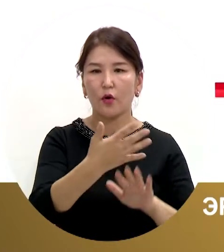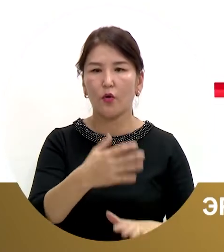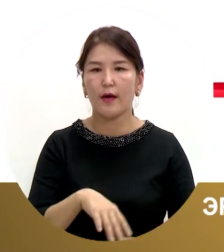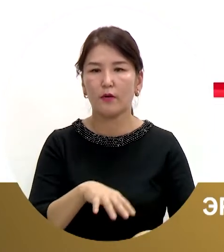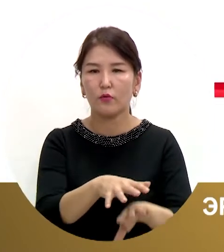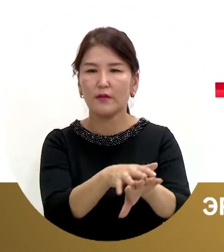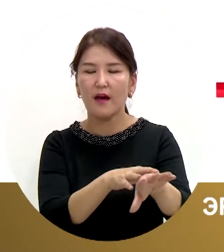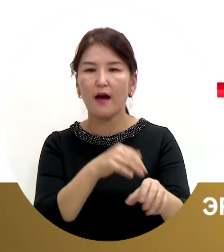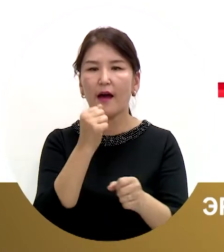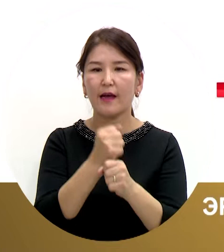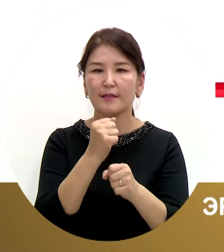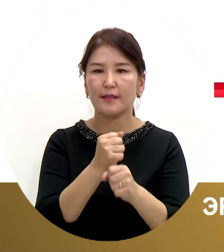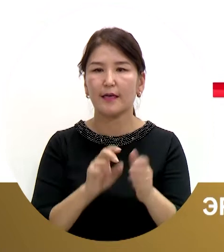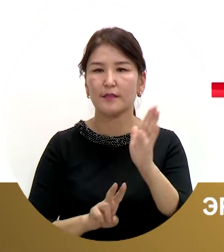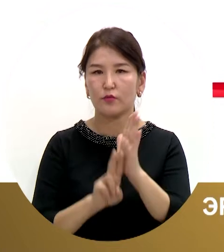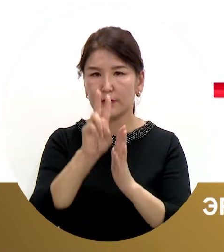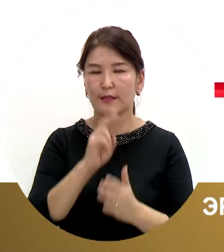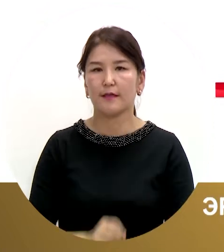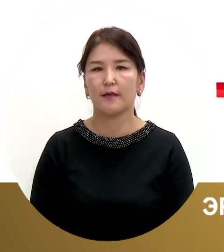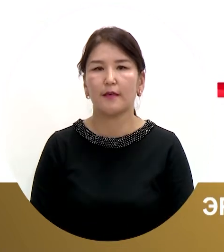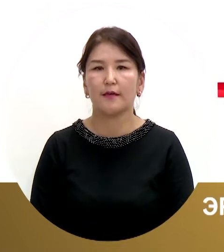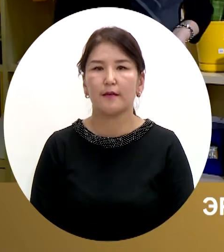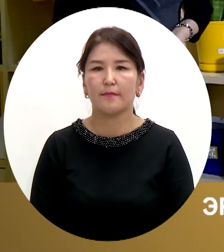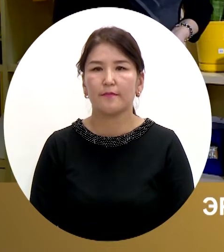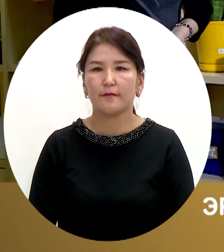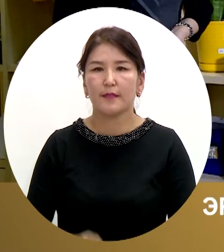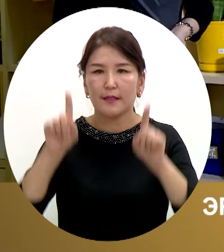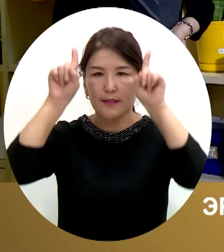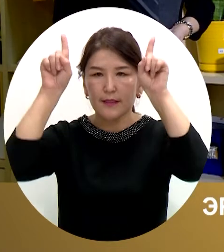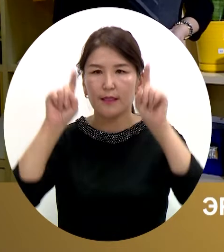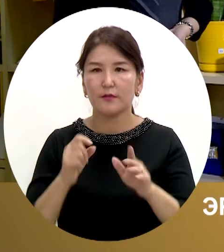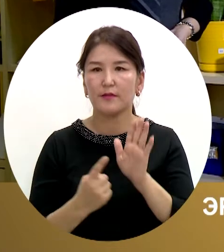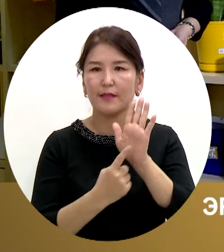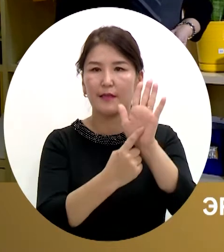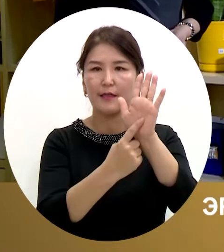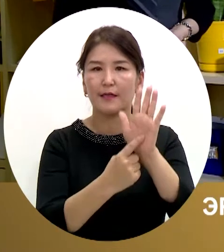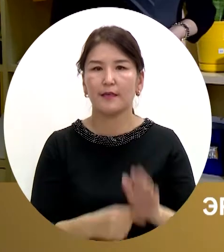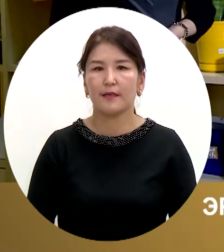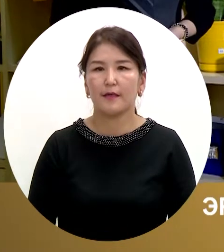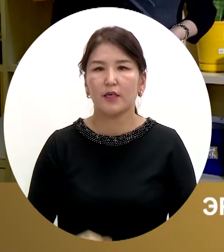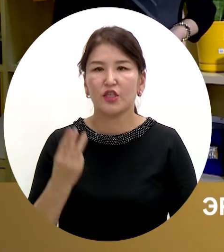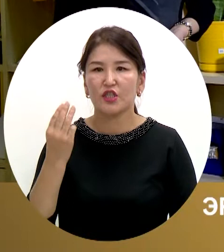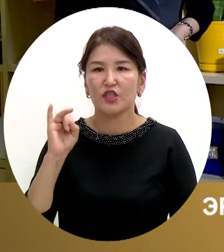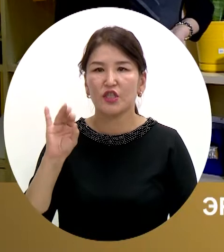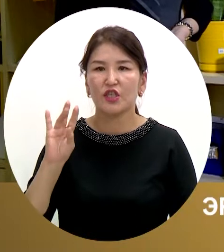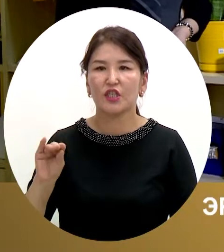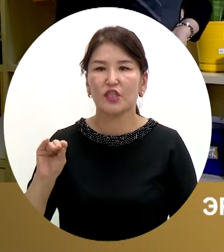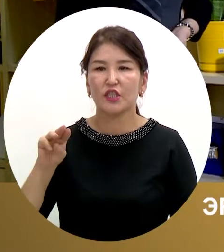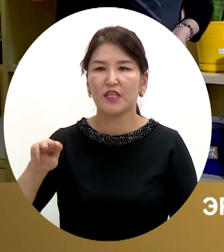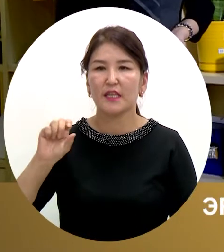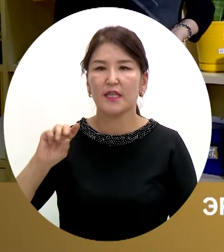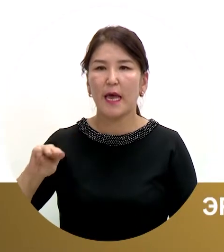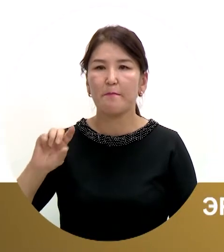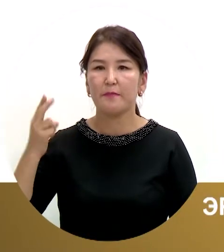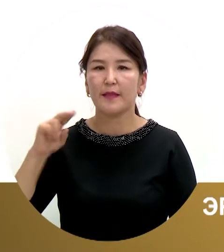хуваар уртсан цагаар ажиллах гэх мэтээс болж стресс үүсэж идэг юм а. Тэгэхээр стрессийн үед илрэх шинж тэмдгүүдийг одоо гурван янз